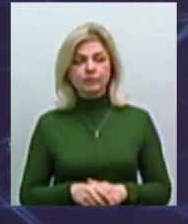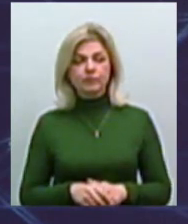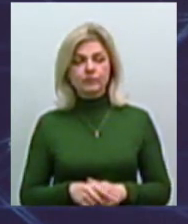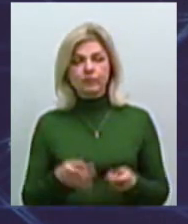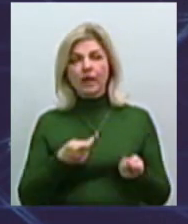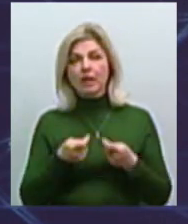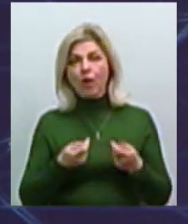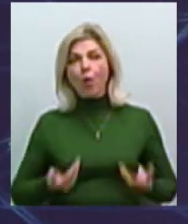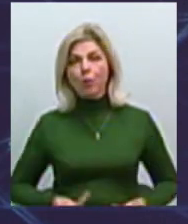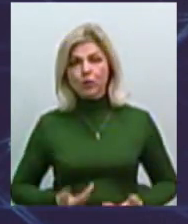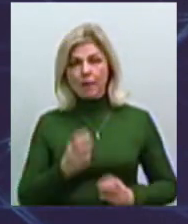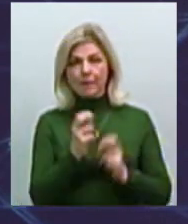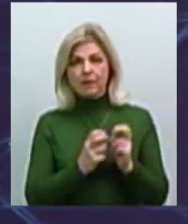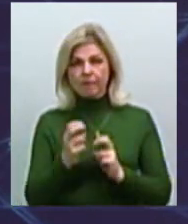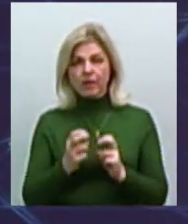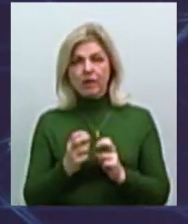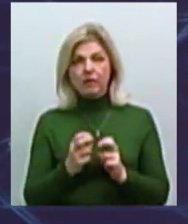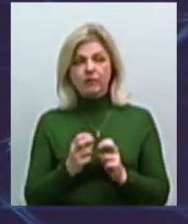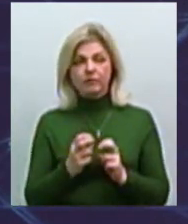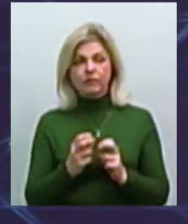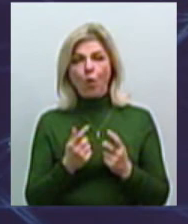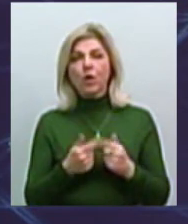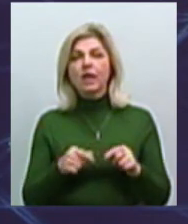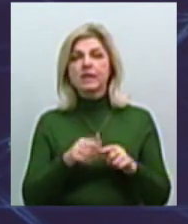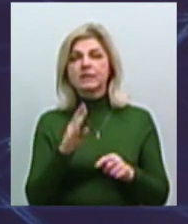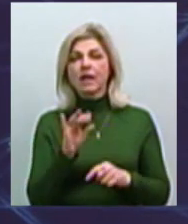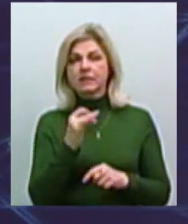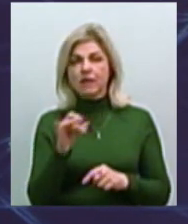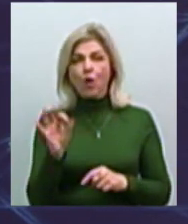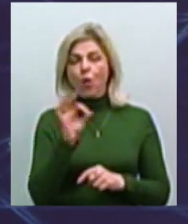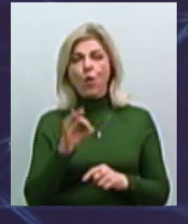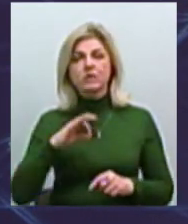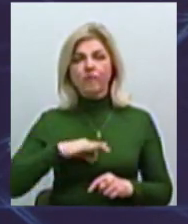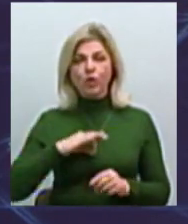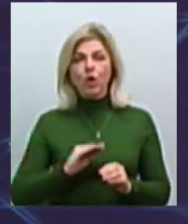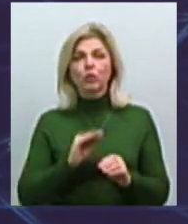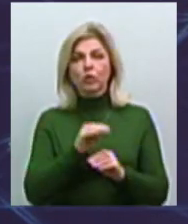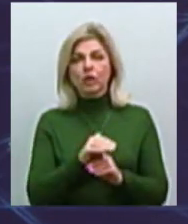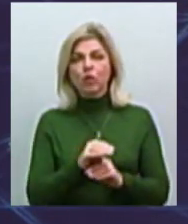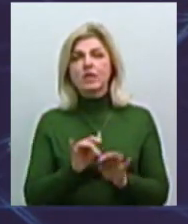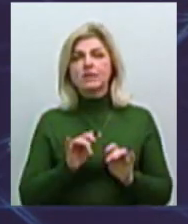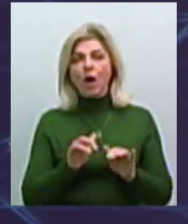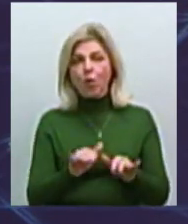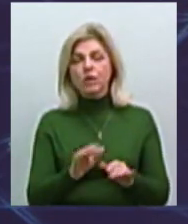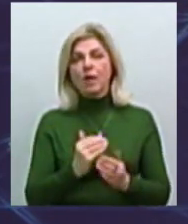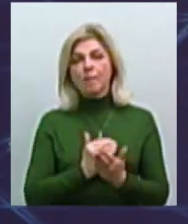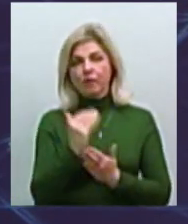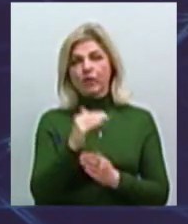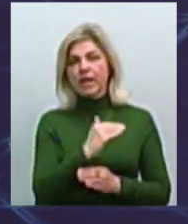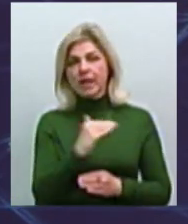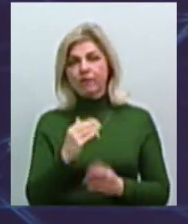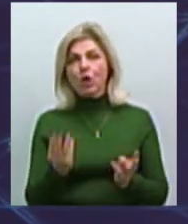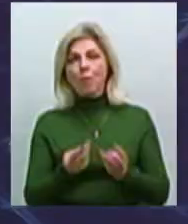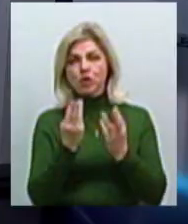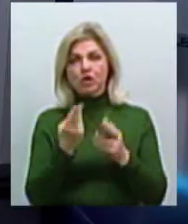керівникам комунальних підприємств, установ та організацій щодо вжиття додаткових заходів з підвищення рівня пожежної